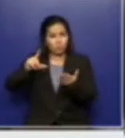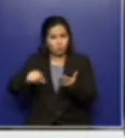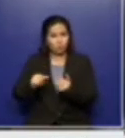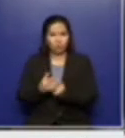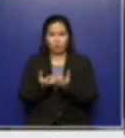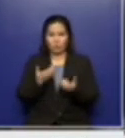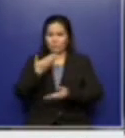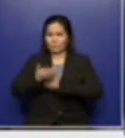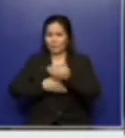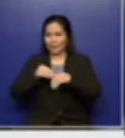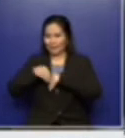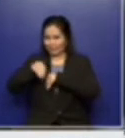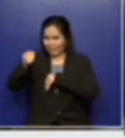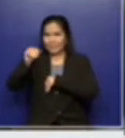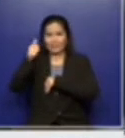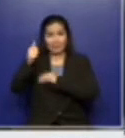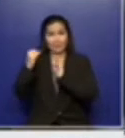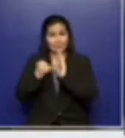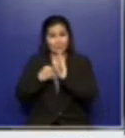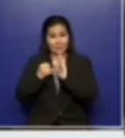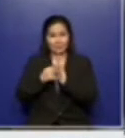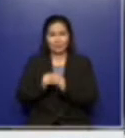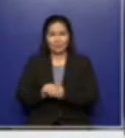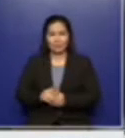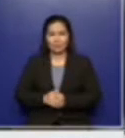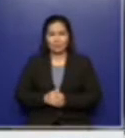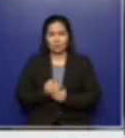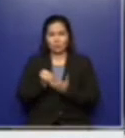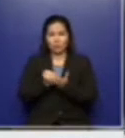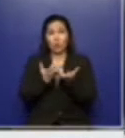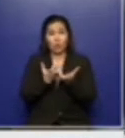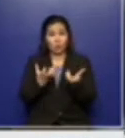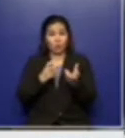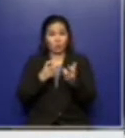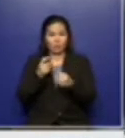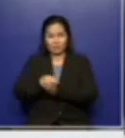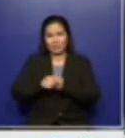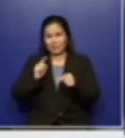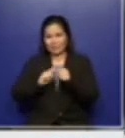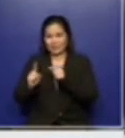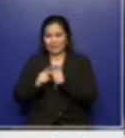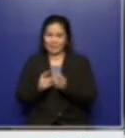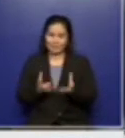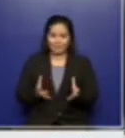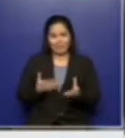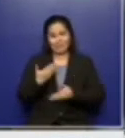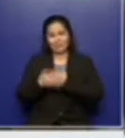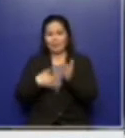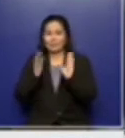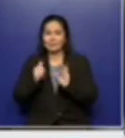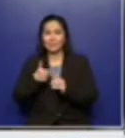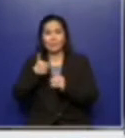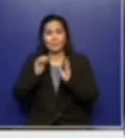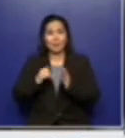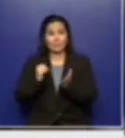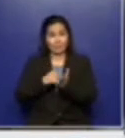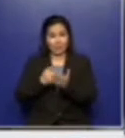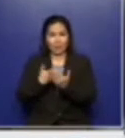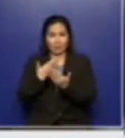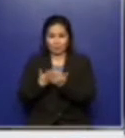ำไปขายที่ไกลๆได้เพื่อทำให้สินค้าของตัวเองขายง่ายและมูลค่าเ